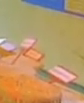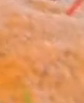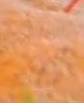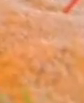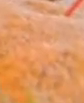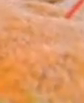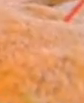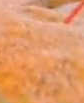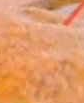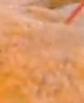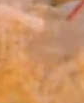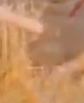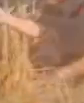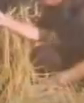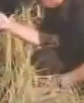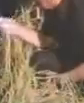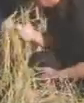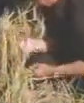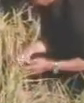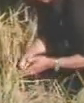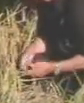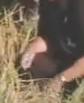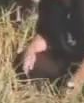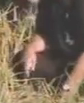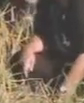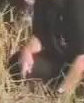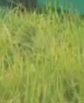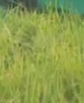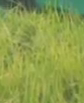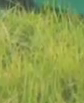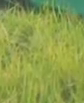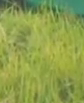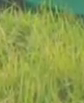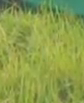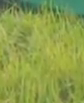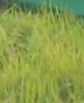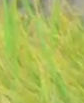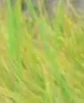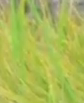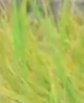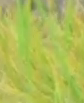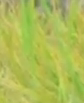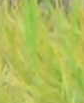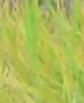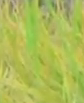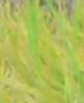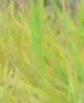ผืนดินและจัดหาแหล่งน้ำได้มีส่วนช่วยสร้างภูมิคุ้มกันให้ชีวิตชาวนาดีขึ้นอย่างมั่นค